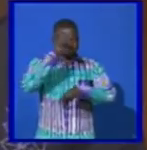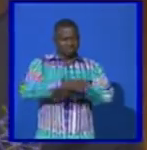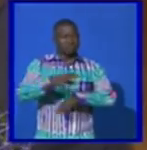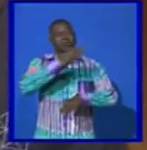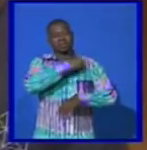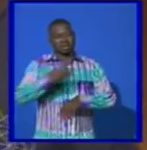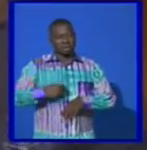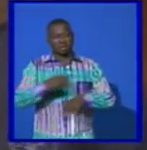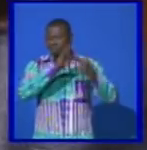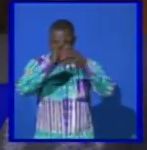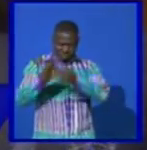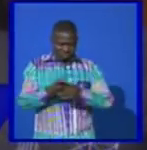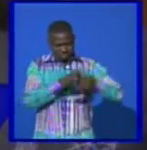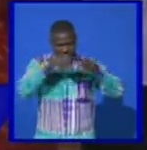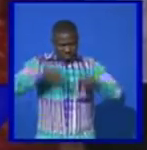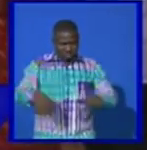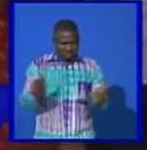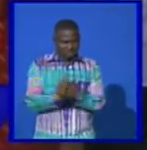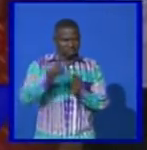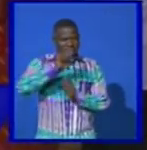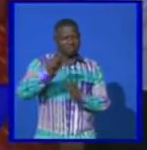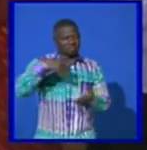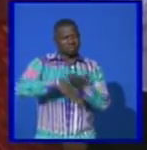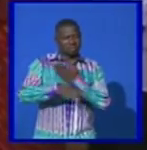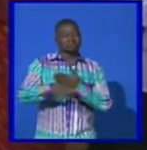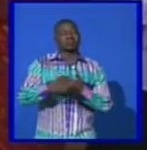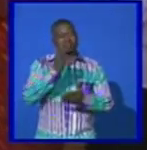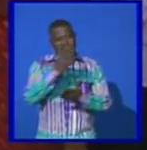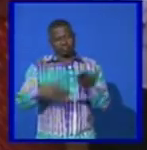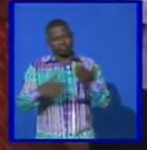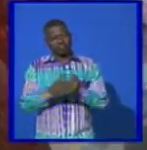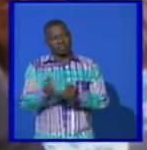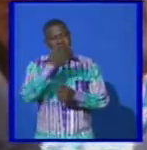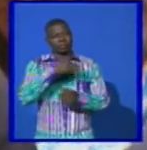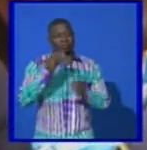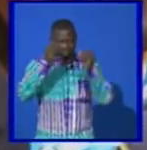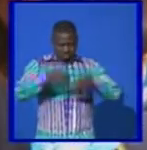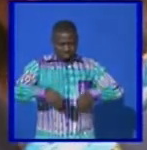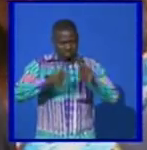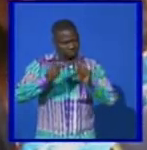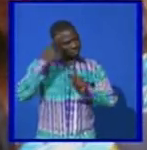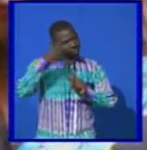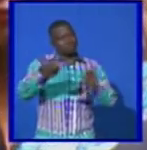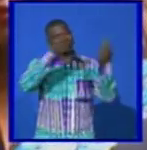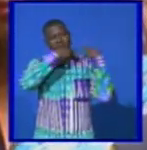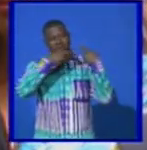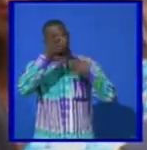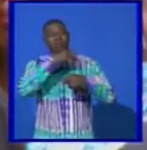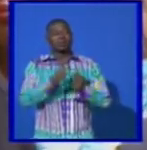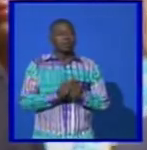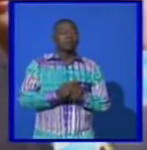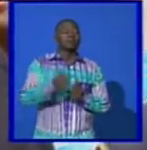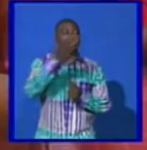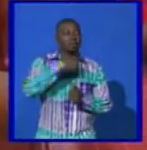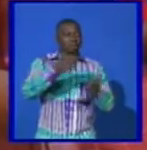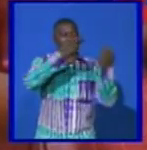solidaire avec eux dans cette tâche. Une occasion pour les responsables du CHU Yalagado Ouédraogo de plaider